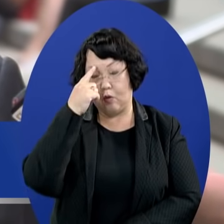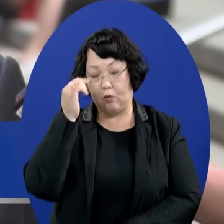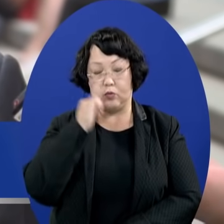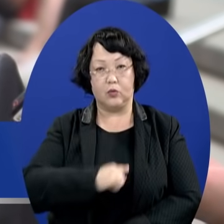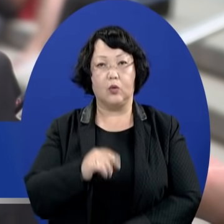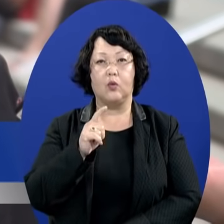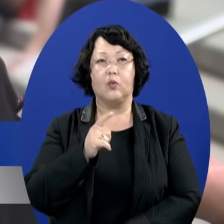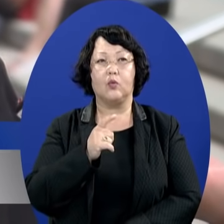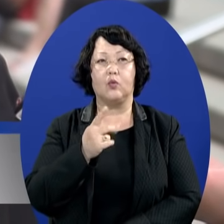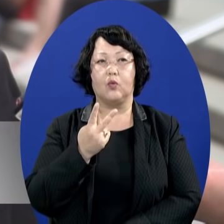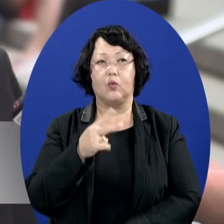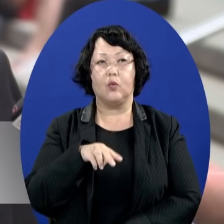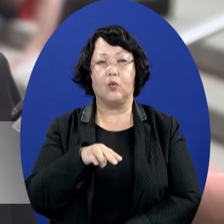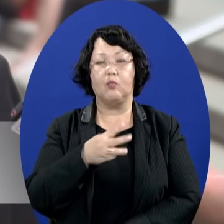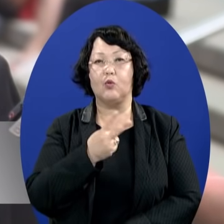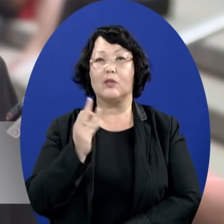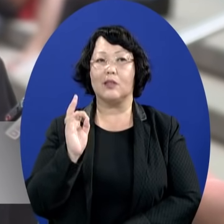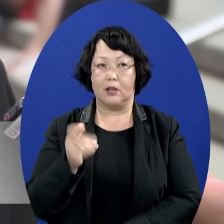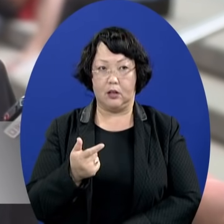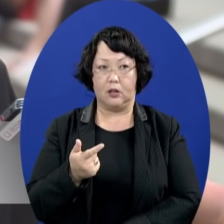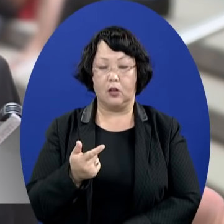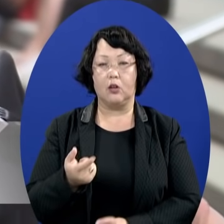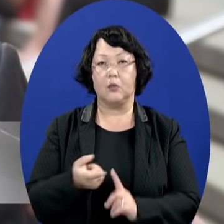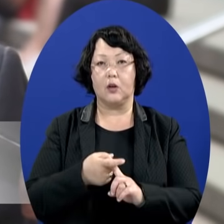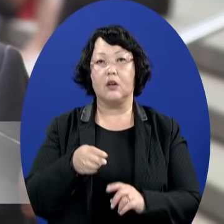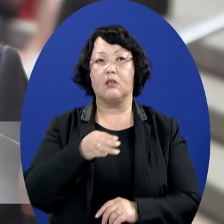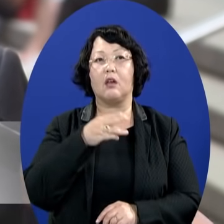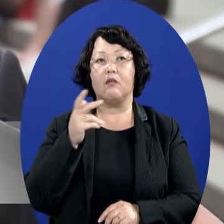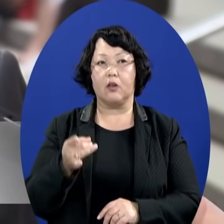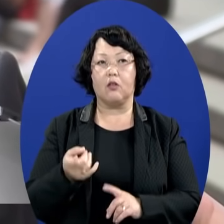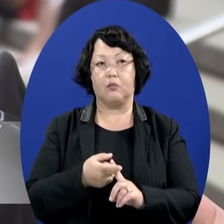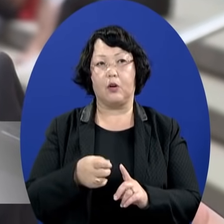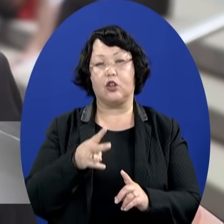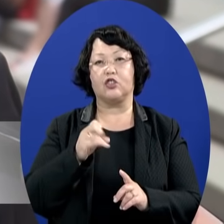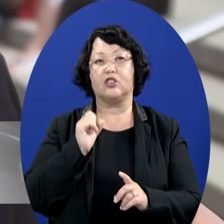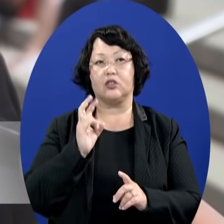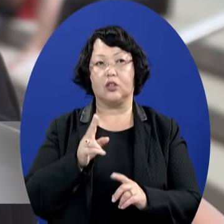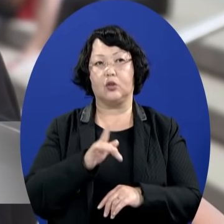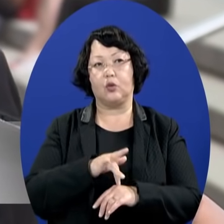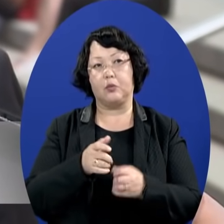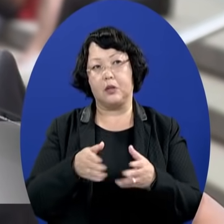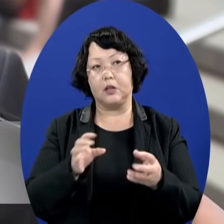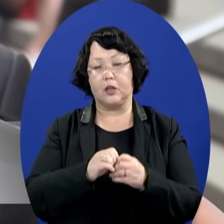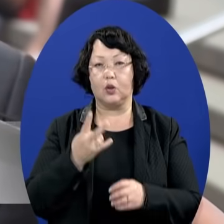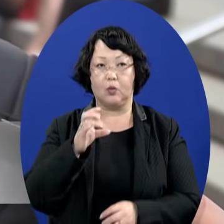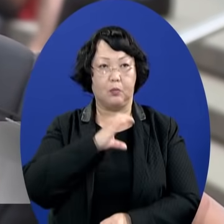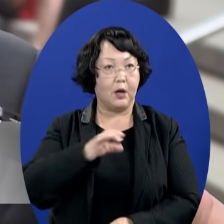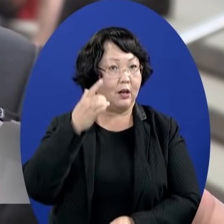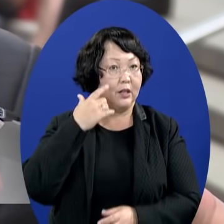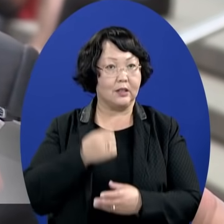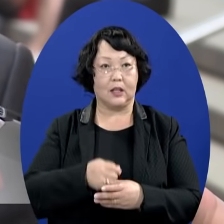за хүмүүнлэгийн нийлүүлэлтийн логистикийн төвийг барих асуудлыг тавьж одоо бас дэмжлэг үзүүлэх нэгдсэн үндэсний байгууллагын зүгээс хүсэл